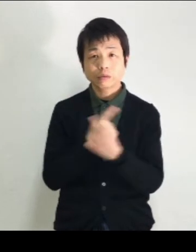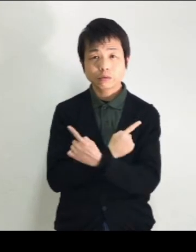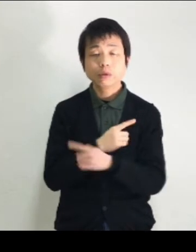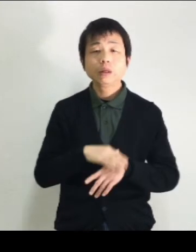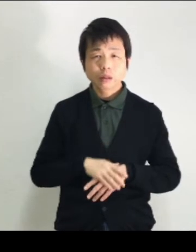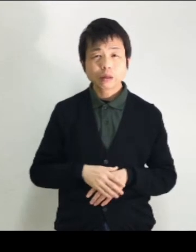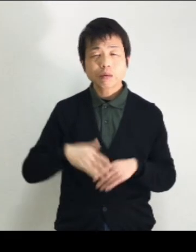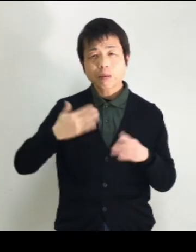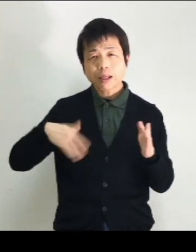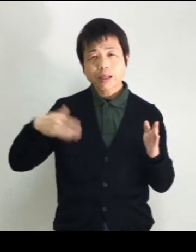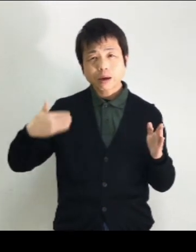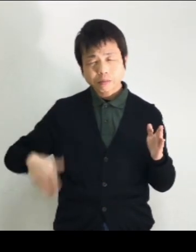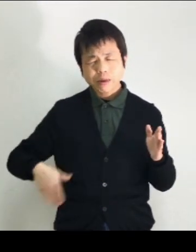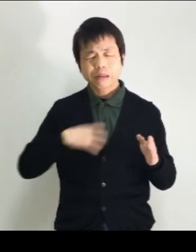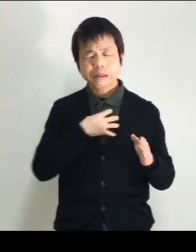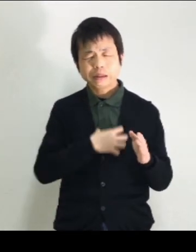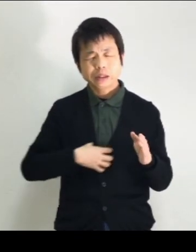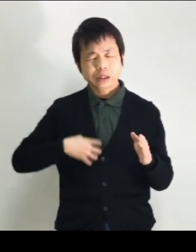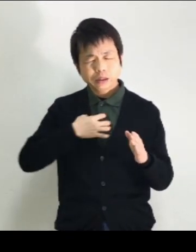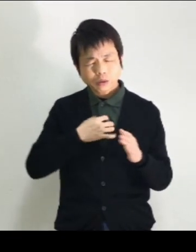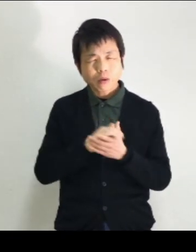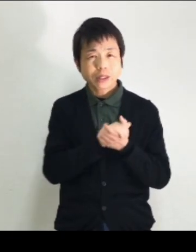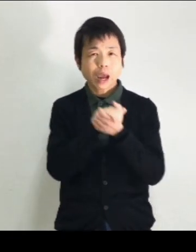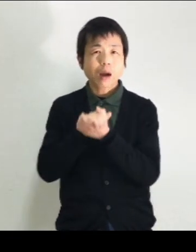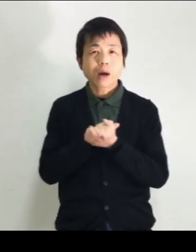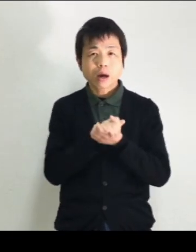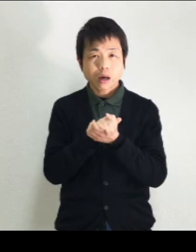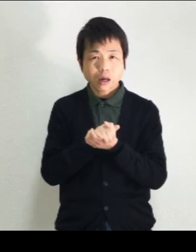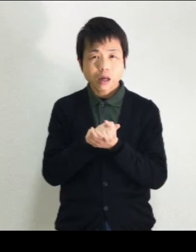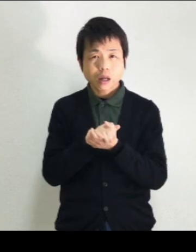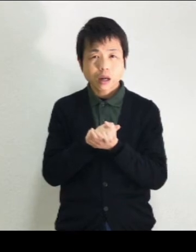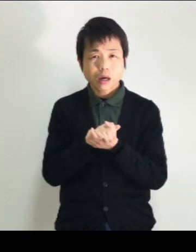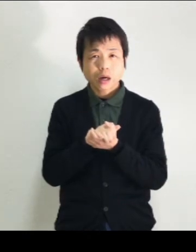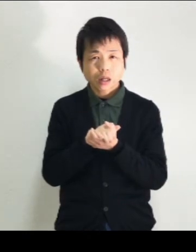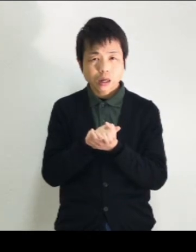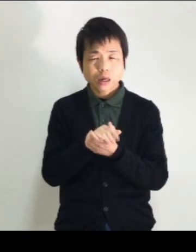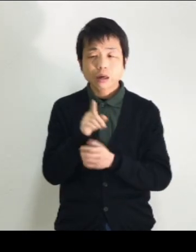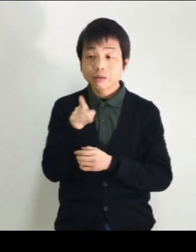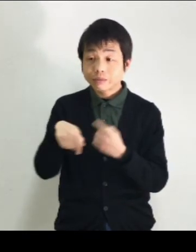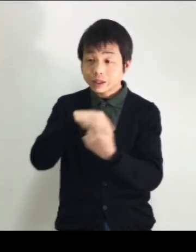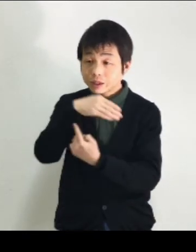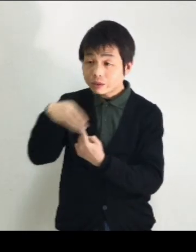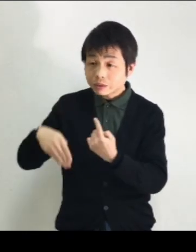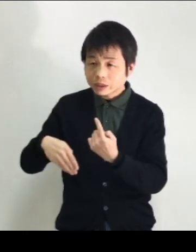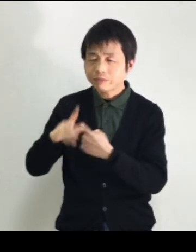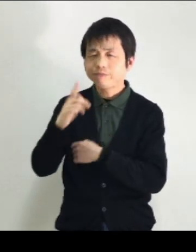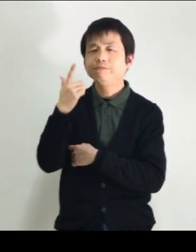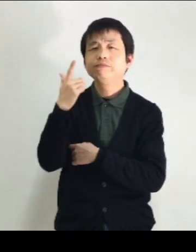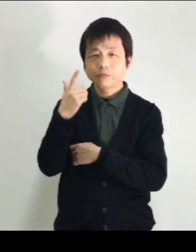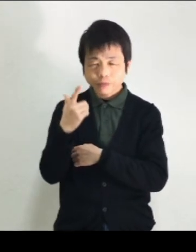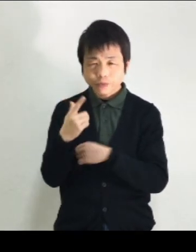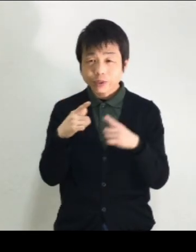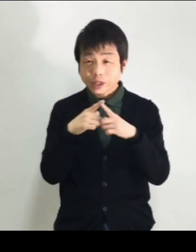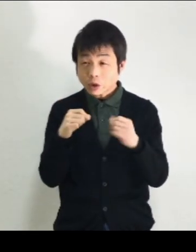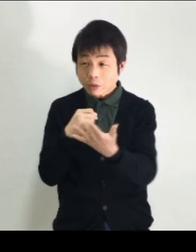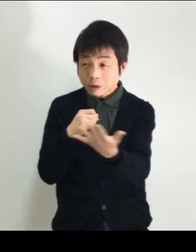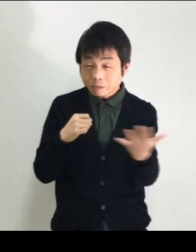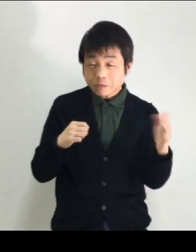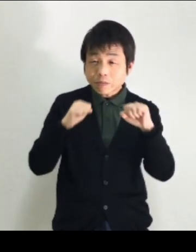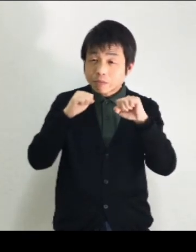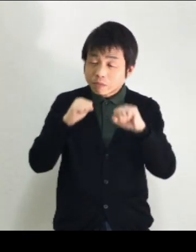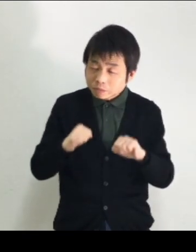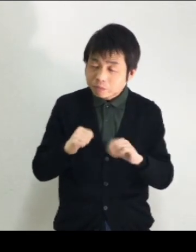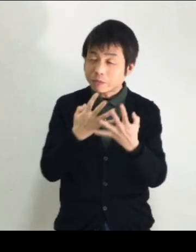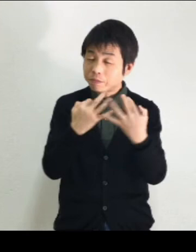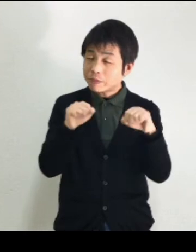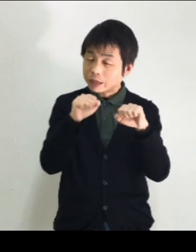まだまだしんどい仲間、一人ではないよっていう、そのこれだけの数が日本にもたくさん